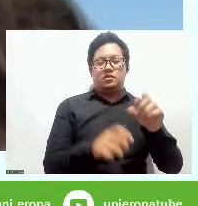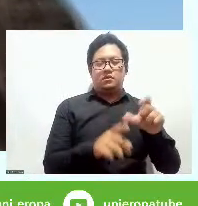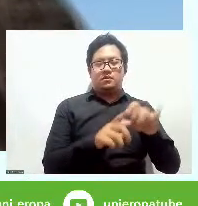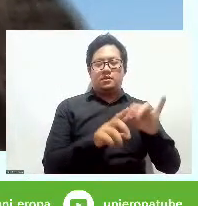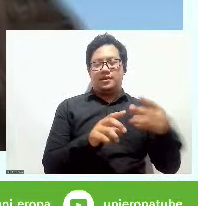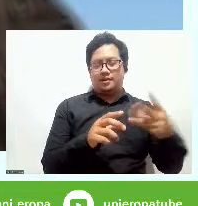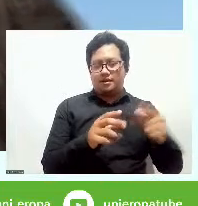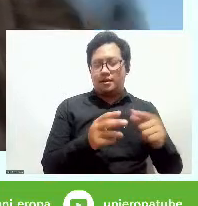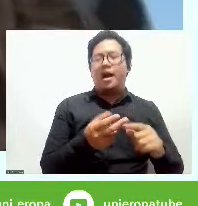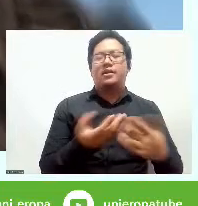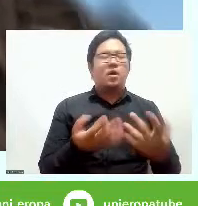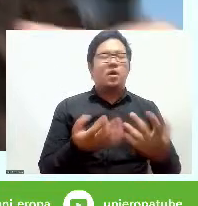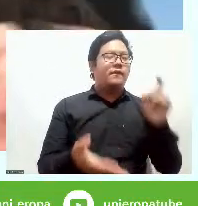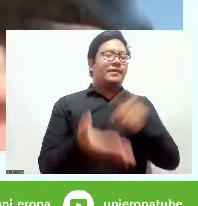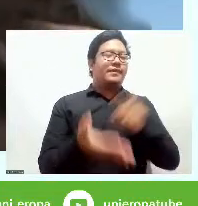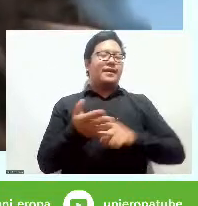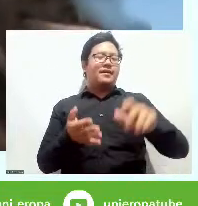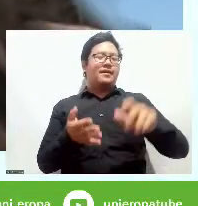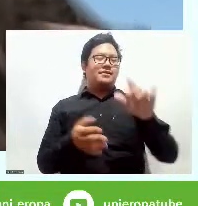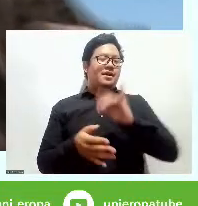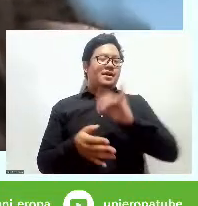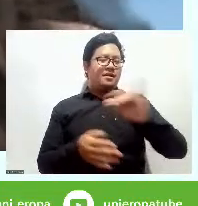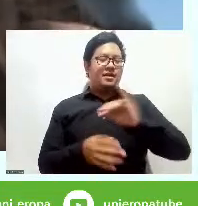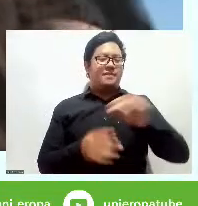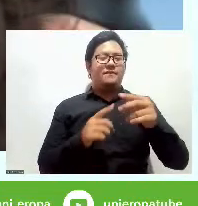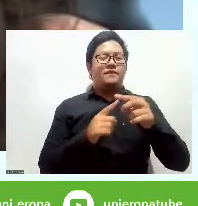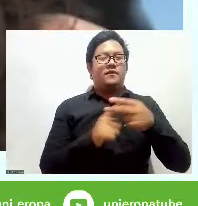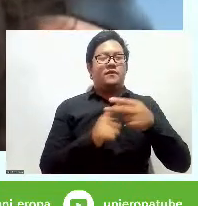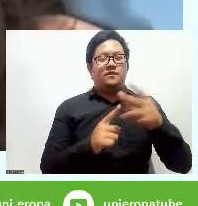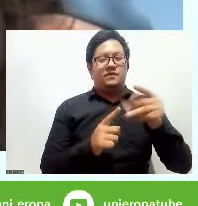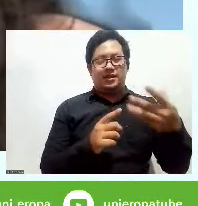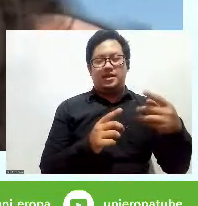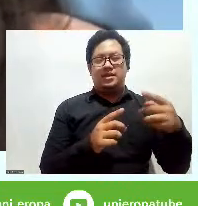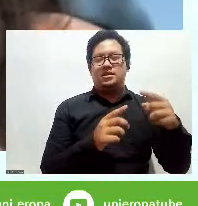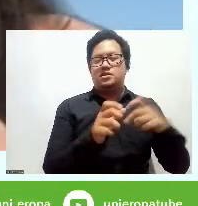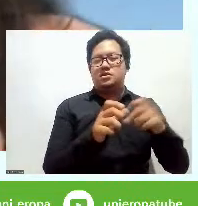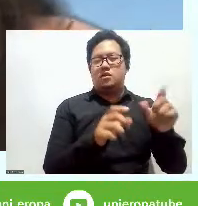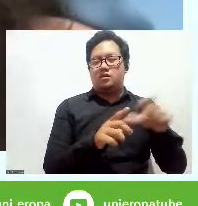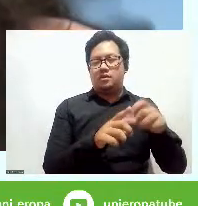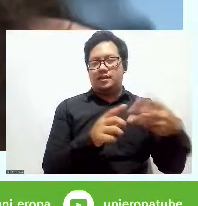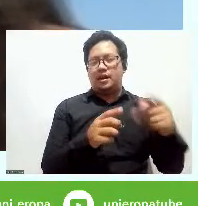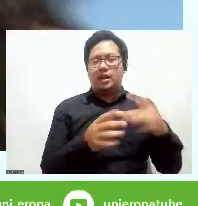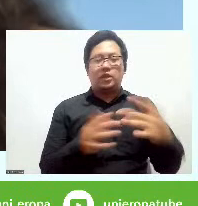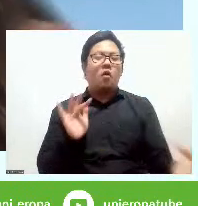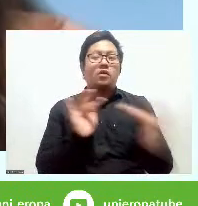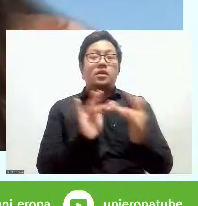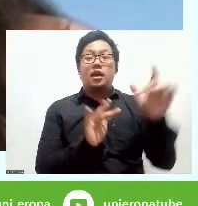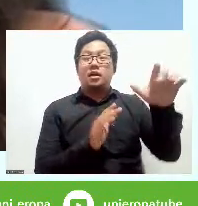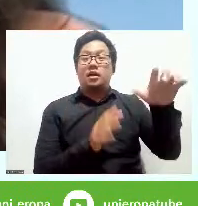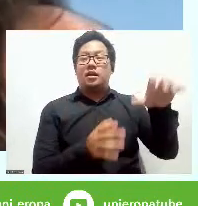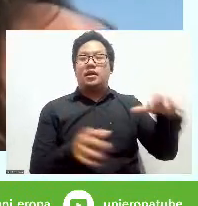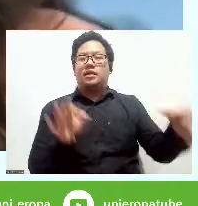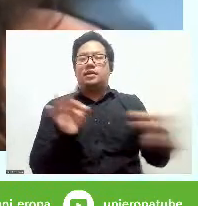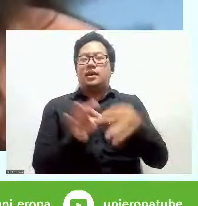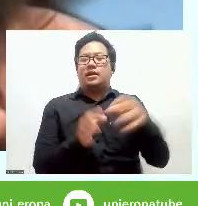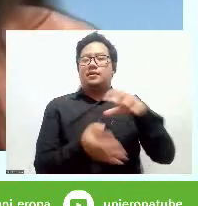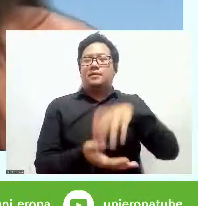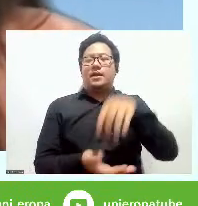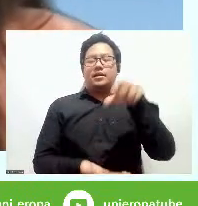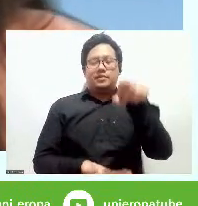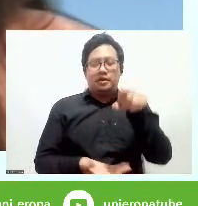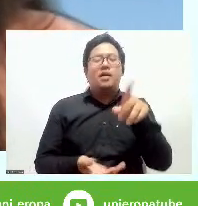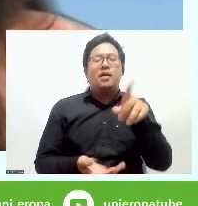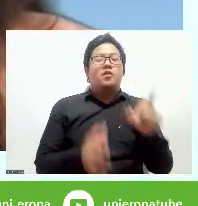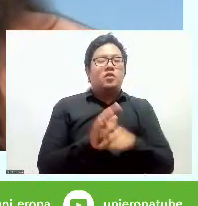Soccer atau bisa menghubungi solder daerah kalian kalau punya kegiatan yang ingin dikonkritkan yang pengen di